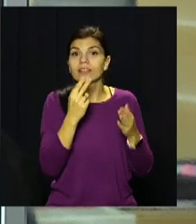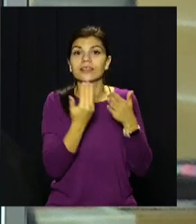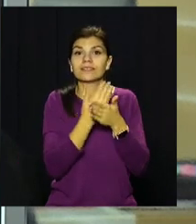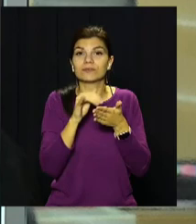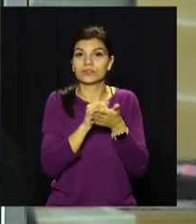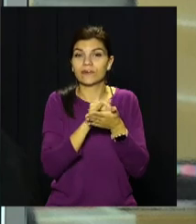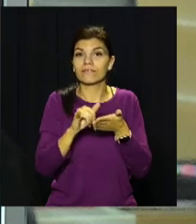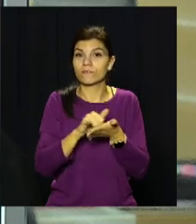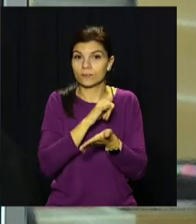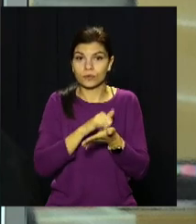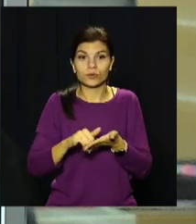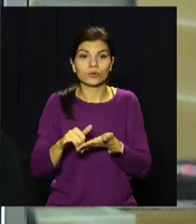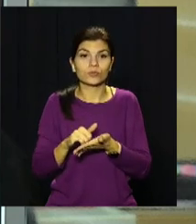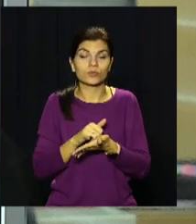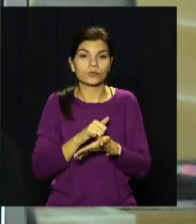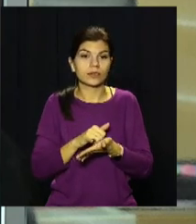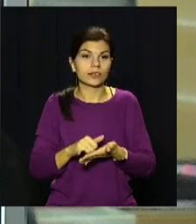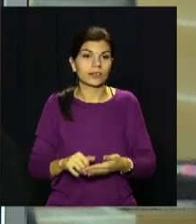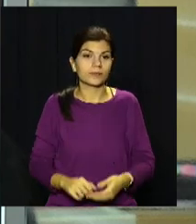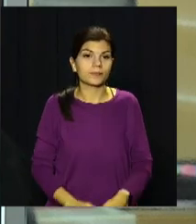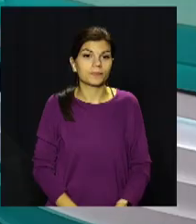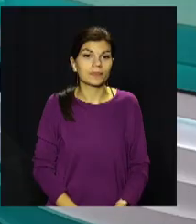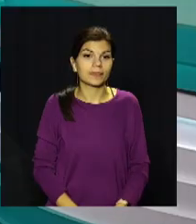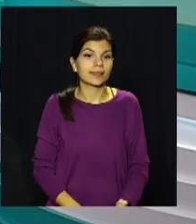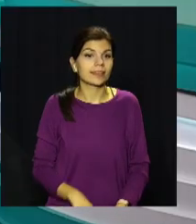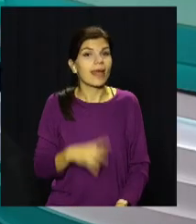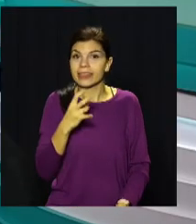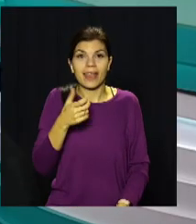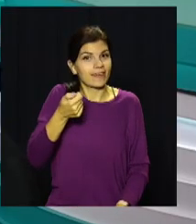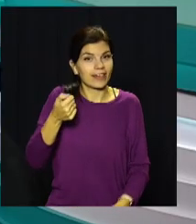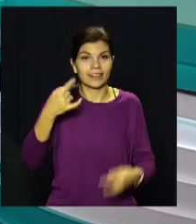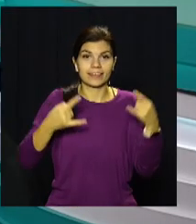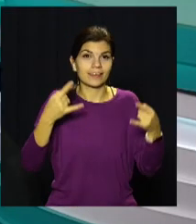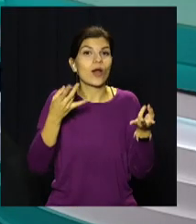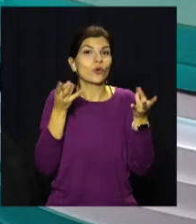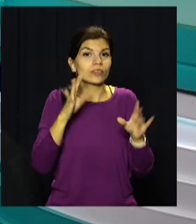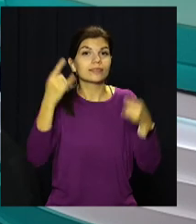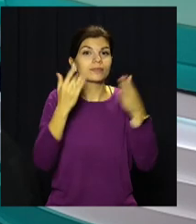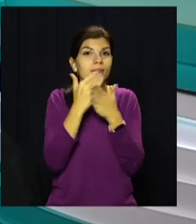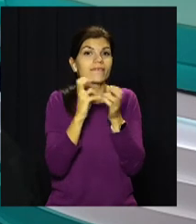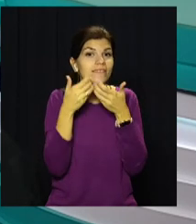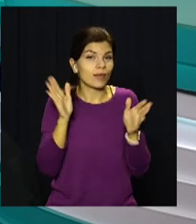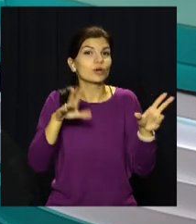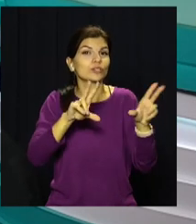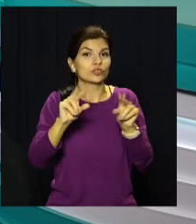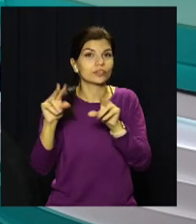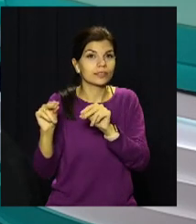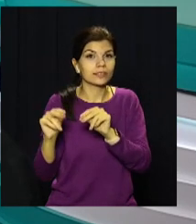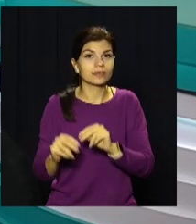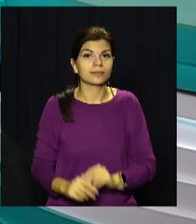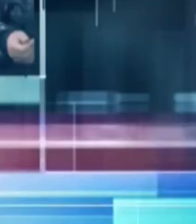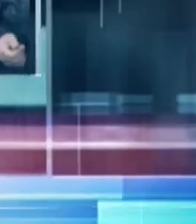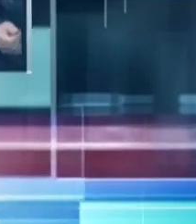сюжети в соціальних мережах та на нашому YouTube-каналі. Не перемикайте канал, залишайтеся з відкритим і нехай щастить!